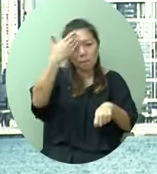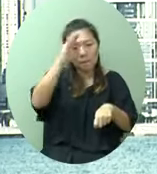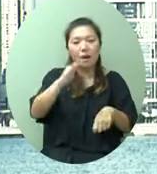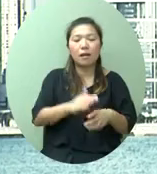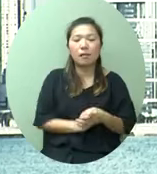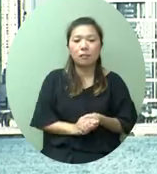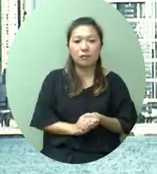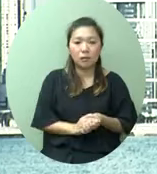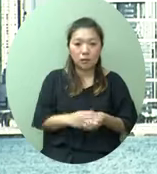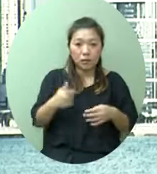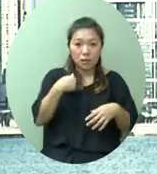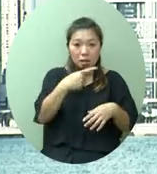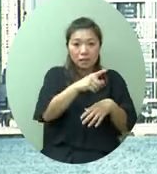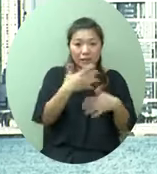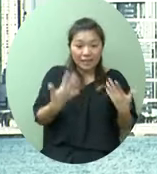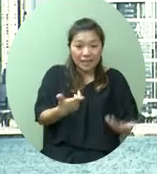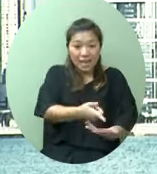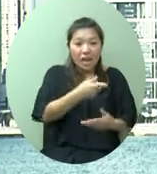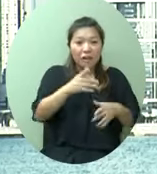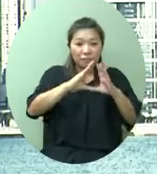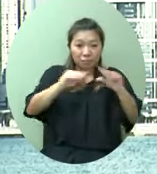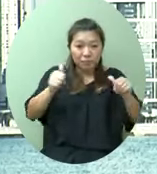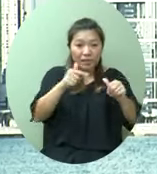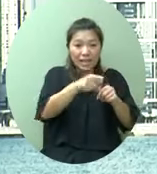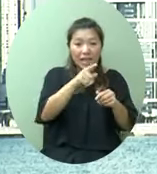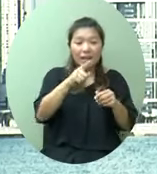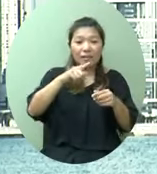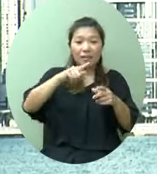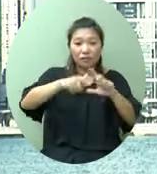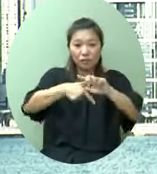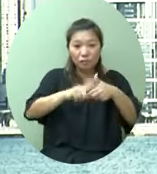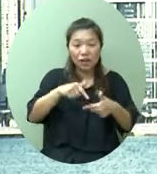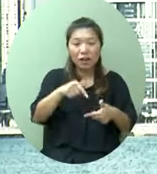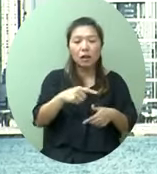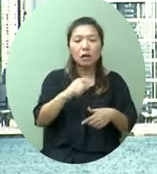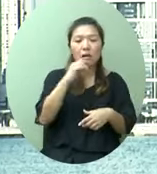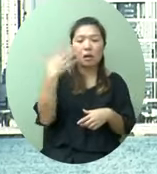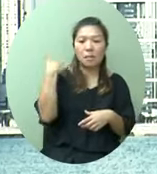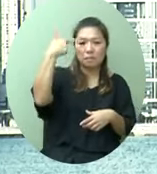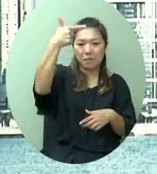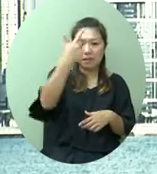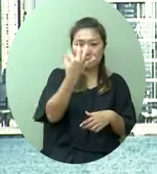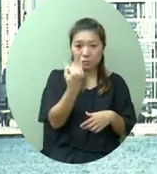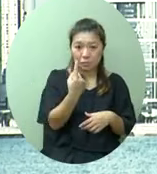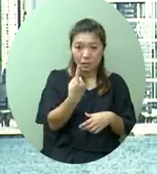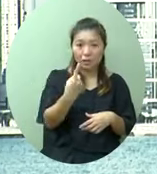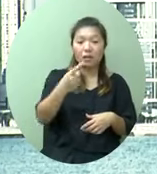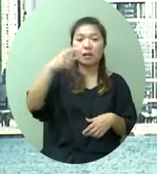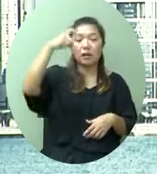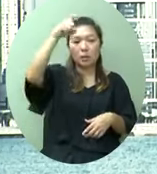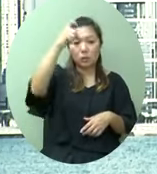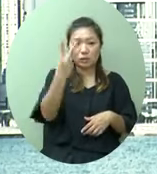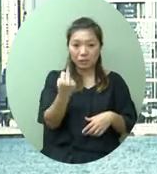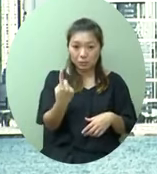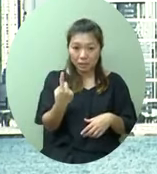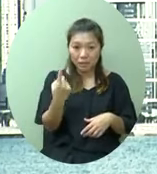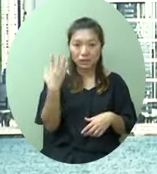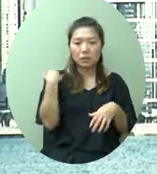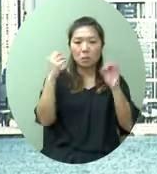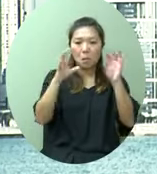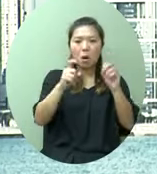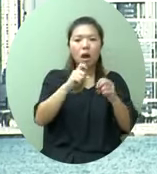困嘅措施咧，我早前都喺呢度先後2次公布咗，包括喺8月31號同埋9月21號咧，就係有啲